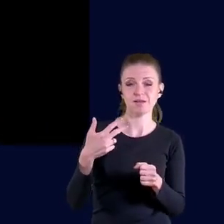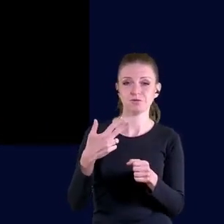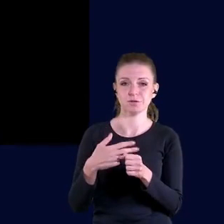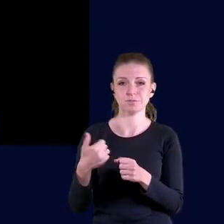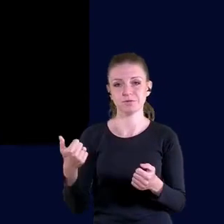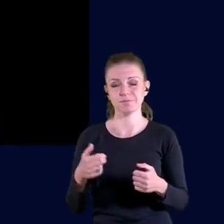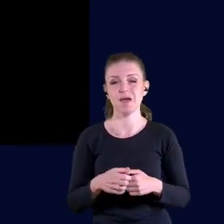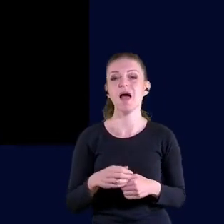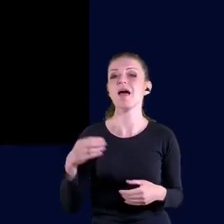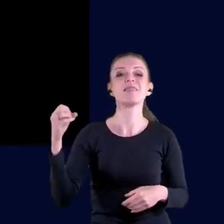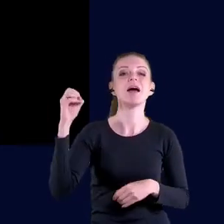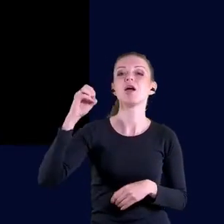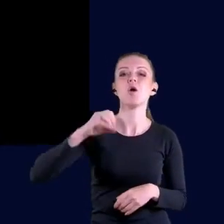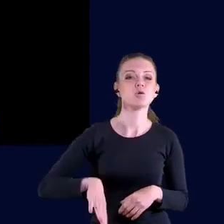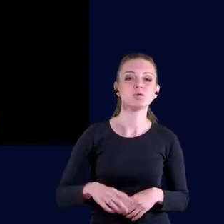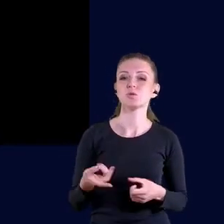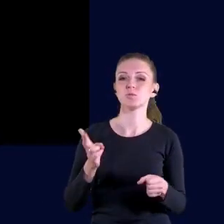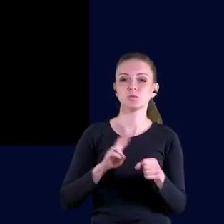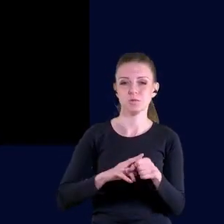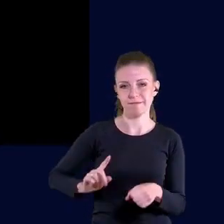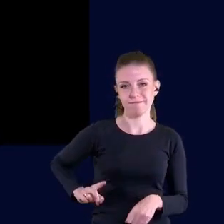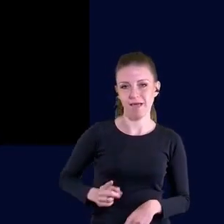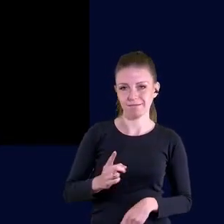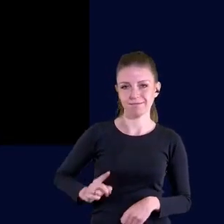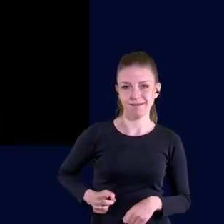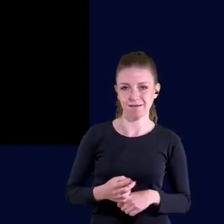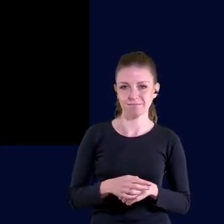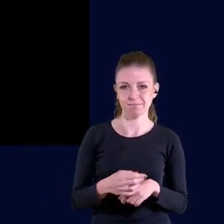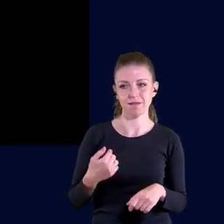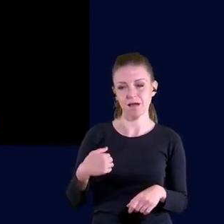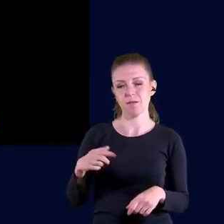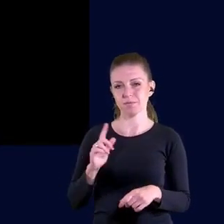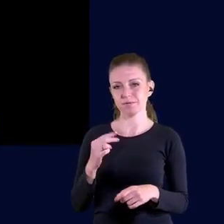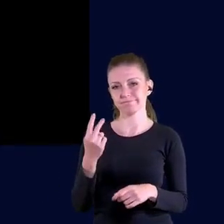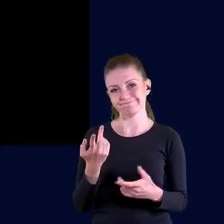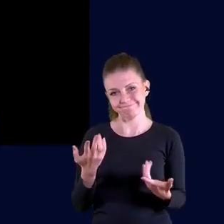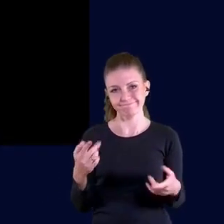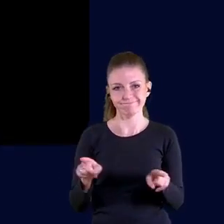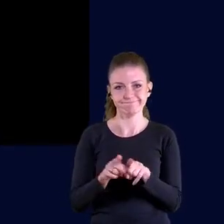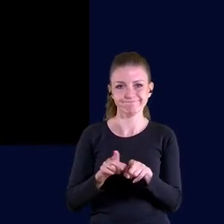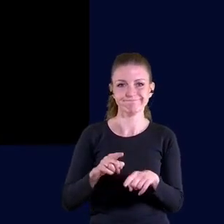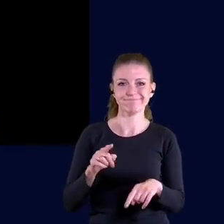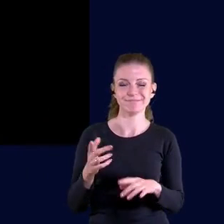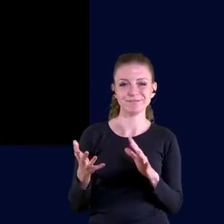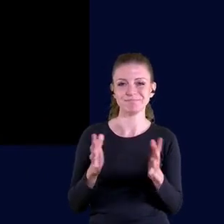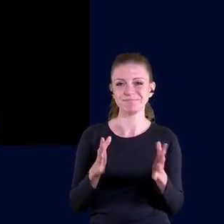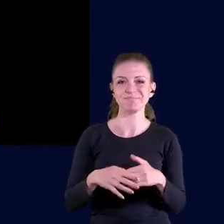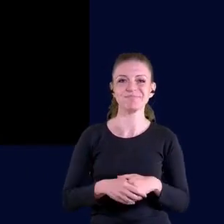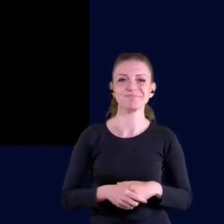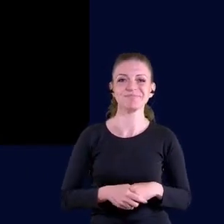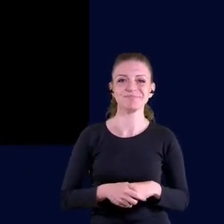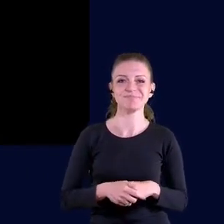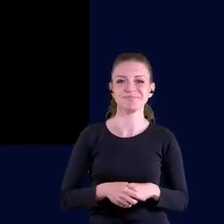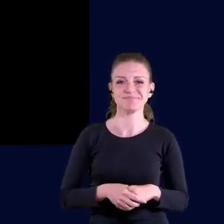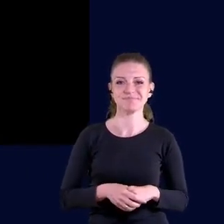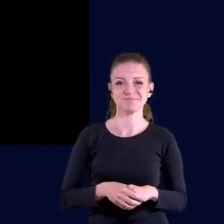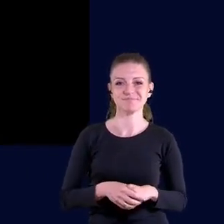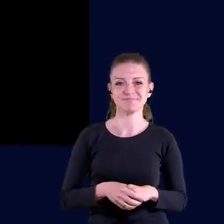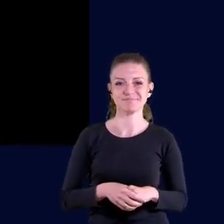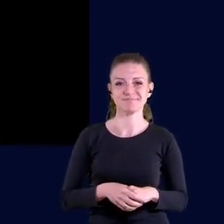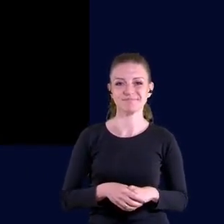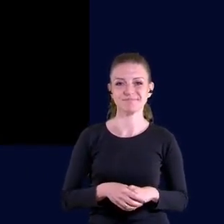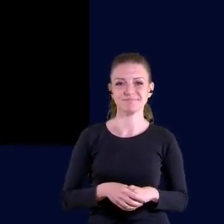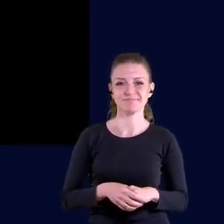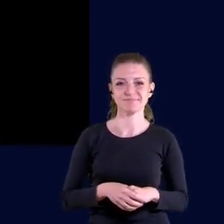się że Francja tam najgorzej wypadła jeśli chodzi o dzielenie się artykułami z zakresu Nauk Społecznych